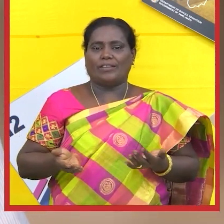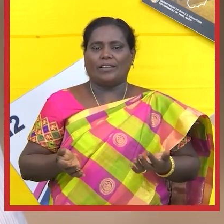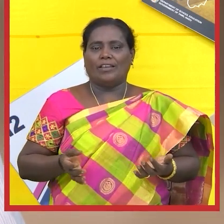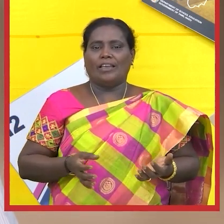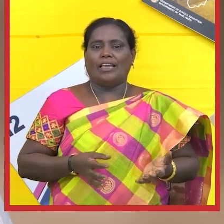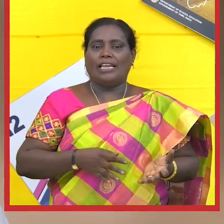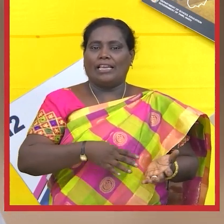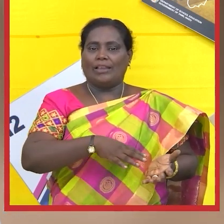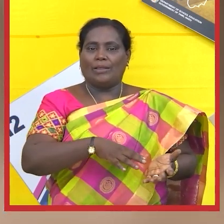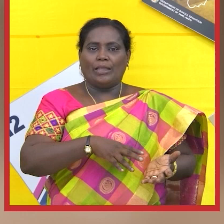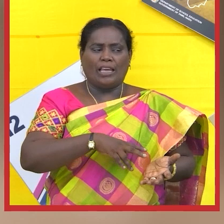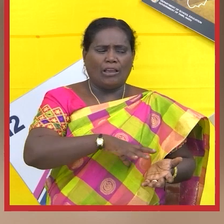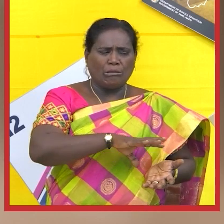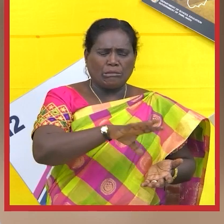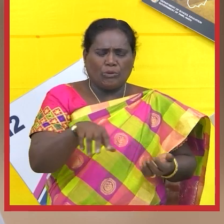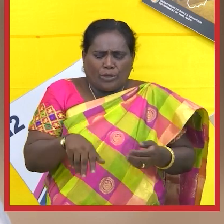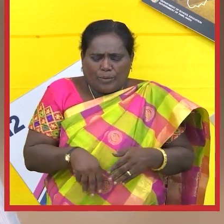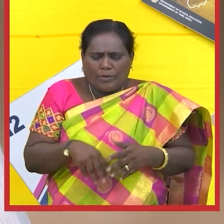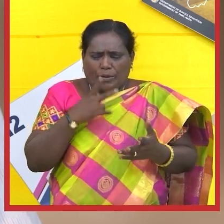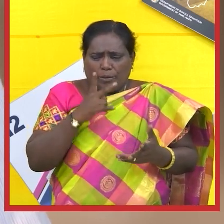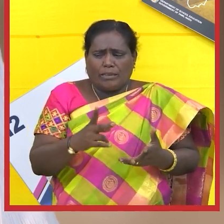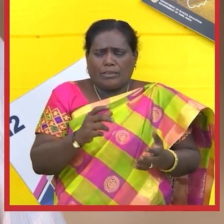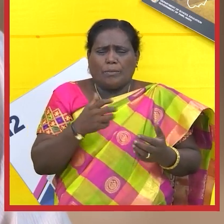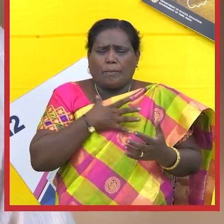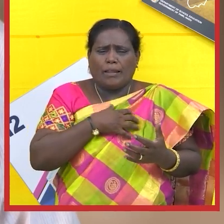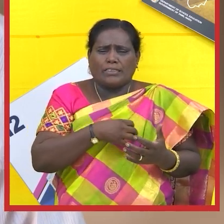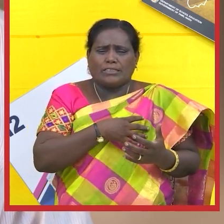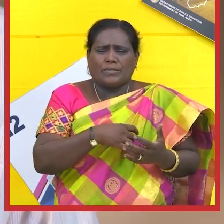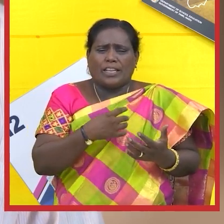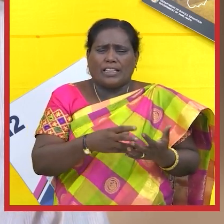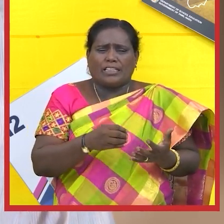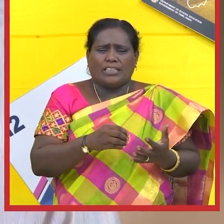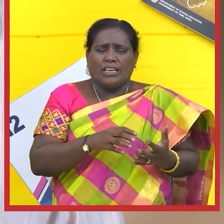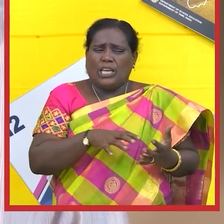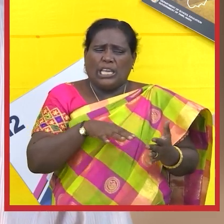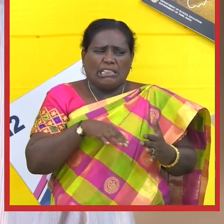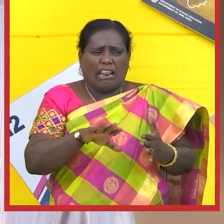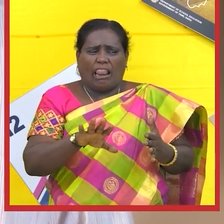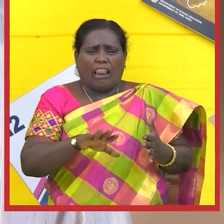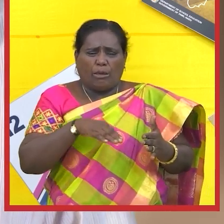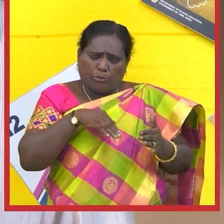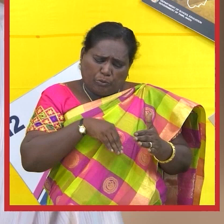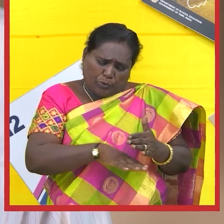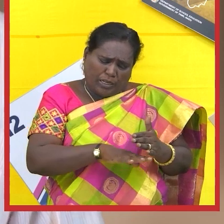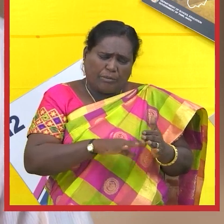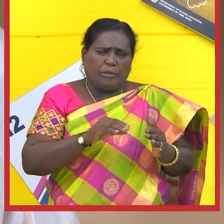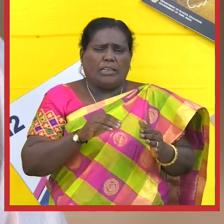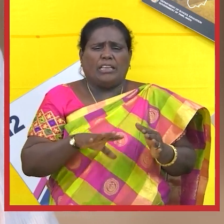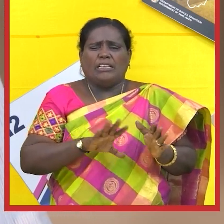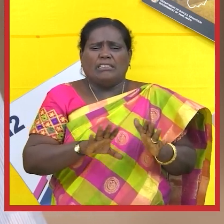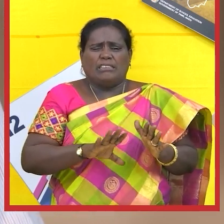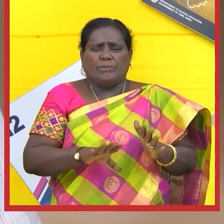நிகழ்வுகளை பார்த்து அதை மனம் வருந்தி அந்த மாதிரியான ஒரு மூட நம்பிக்கைகளையெல்லாம் நம் சமுதாயத்தில் இருப்பதை அவர்